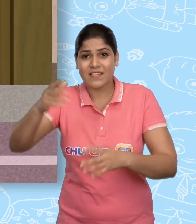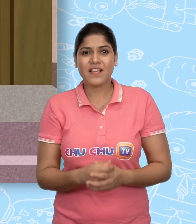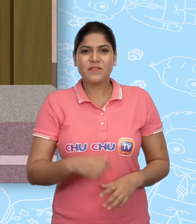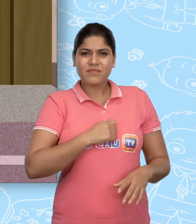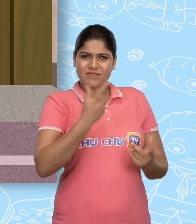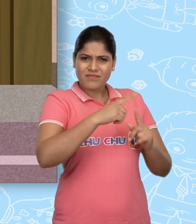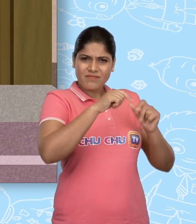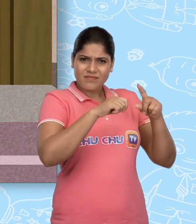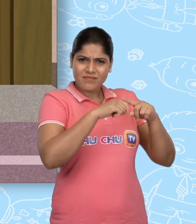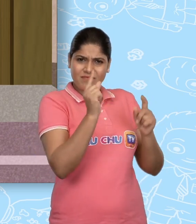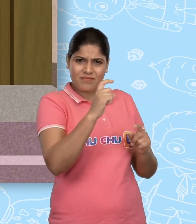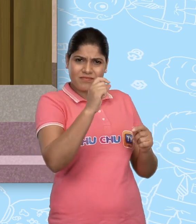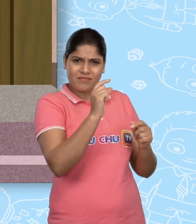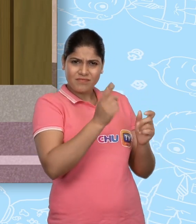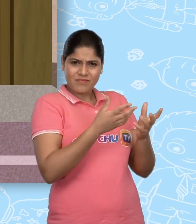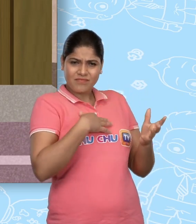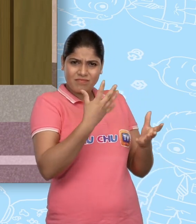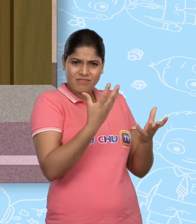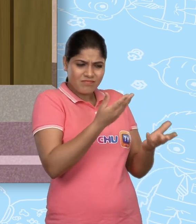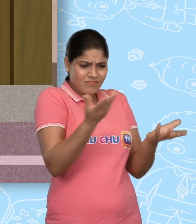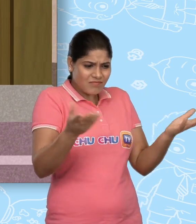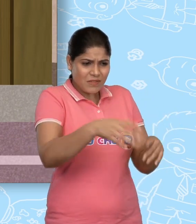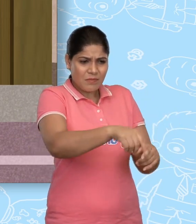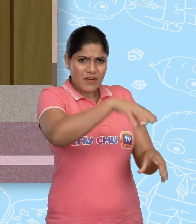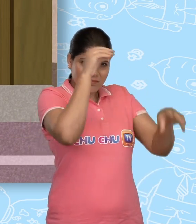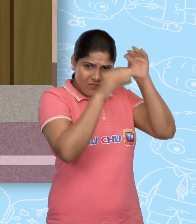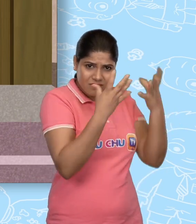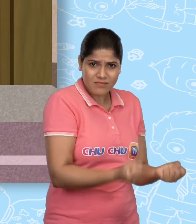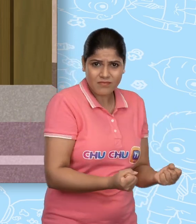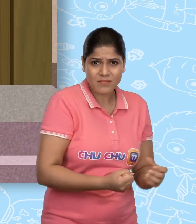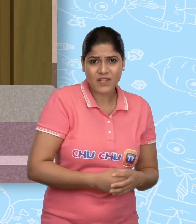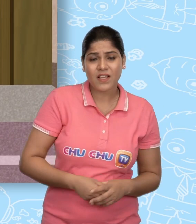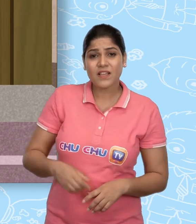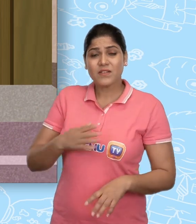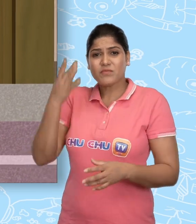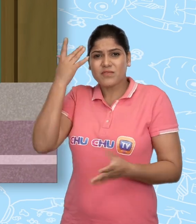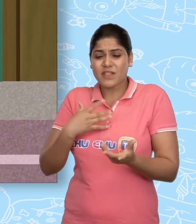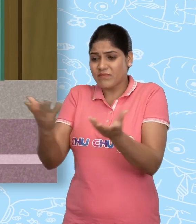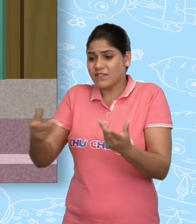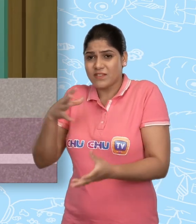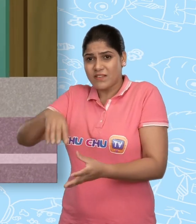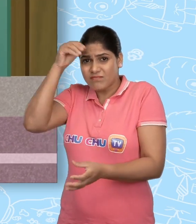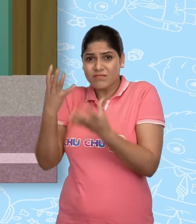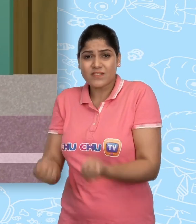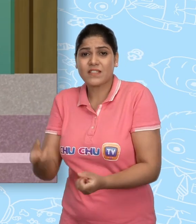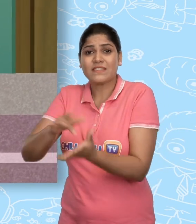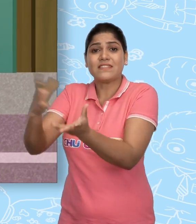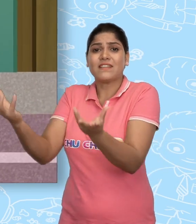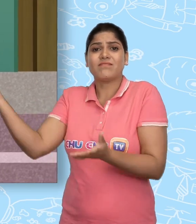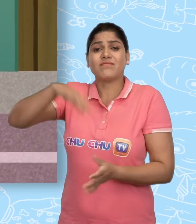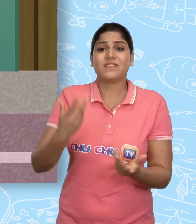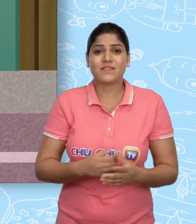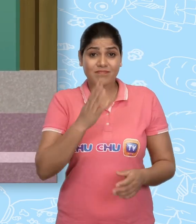ओह, मुझे लगता है कि बेबी टाकू इन चीजों के बारे में जानना चाहता है। मुझे लगता है ये जानना चाहता है कि